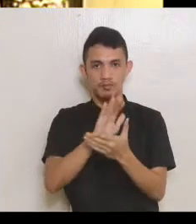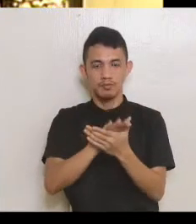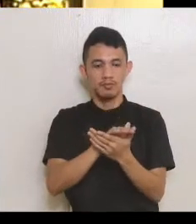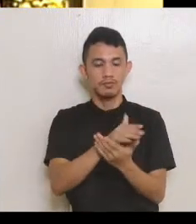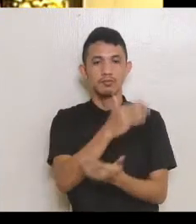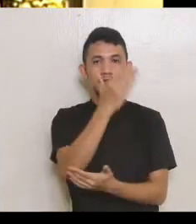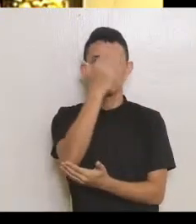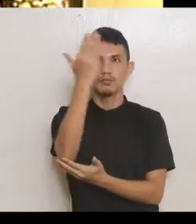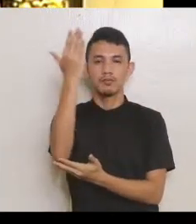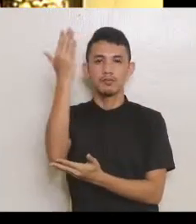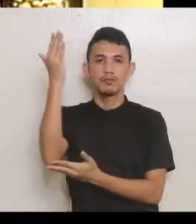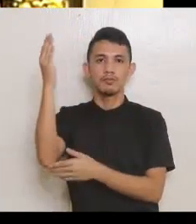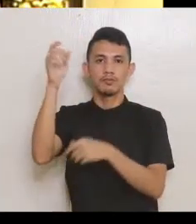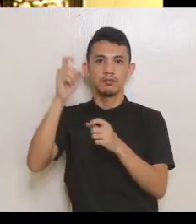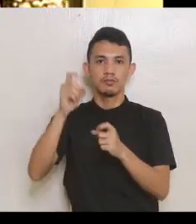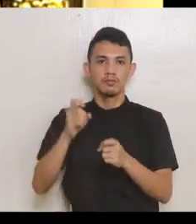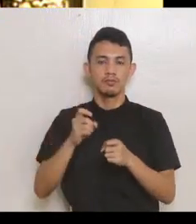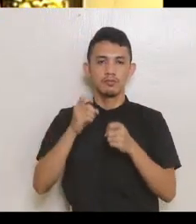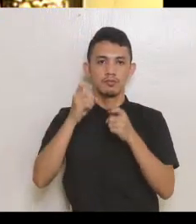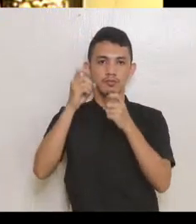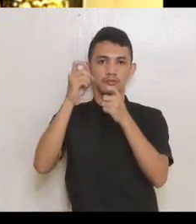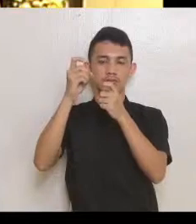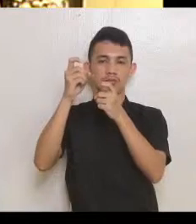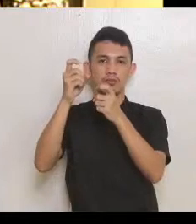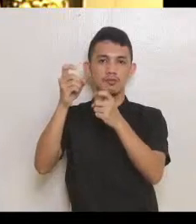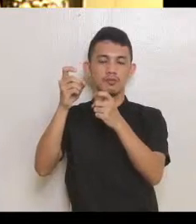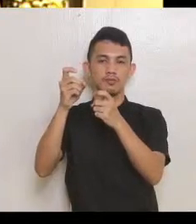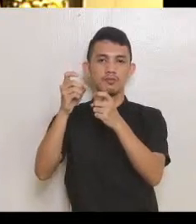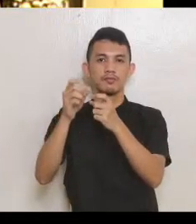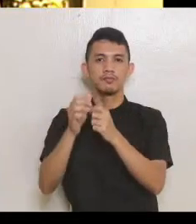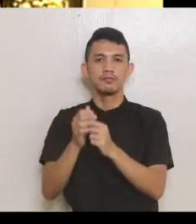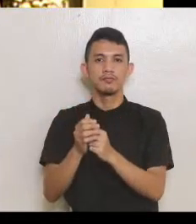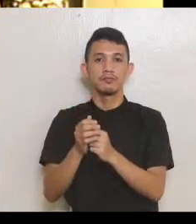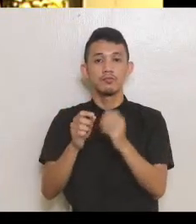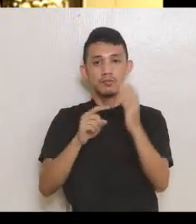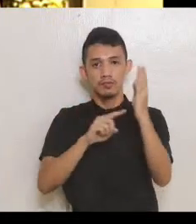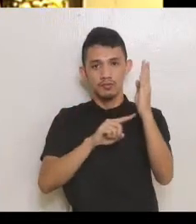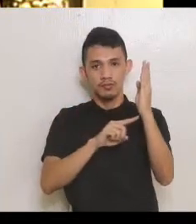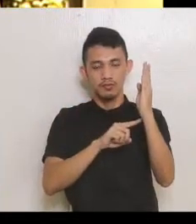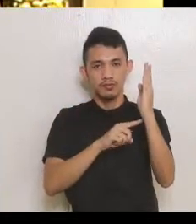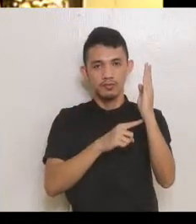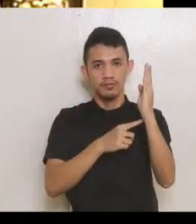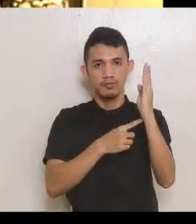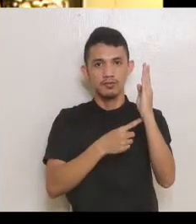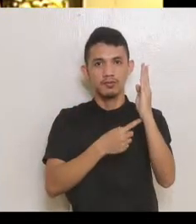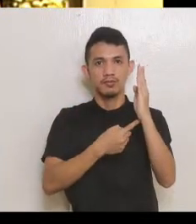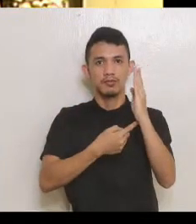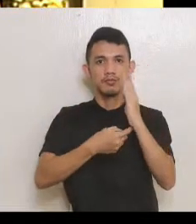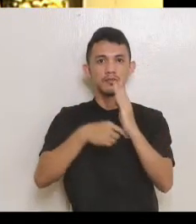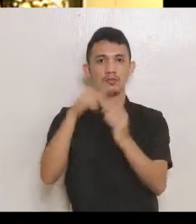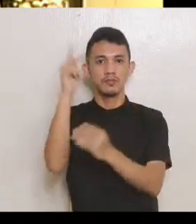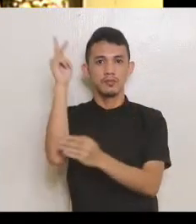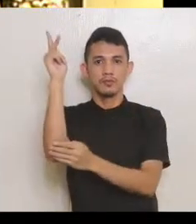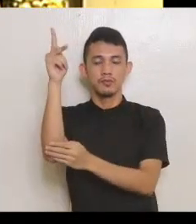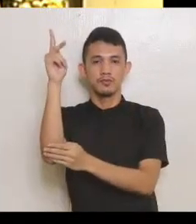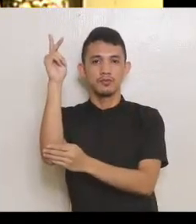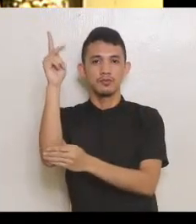mga gasa nga imong gihatag sa pagsugod, pagwali sa